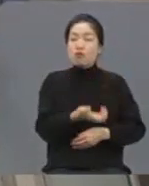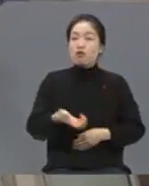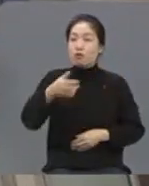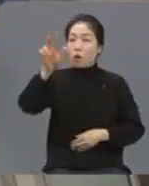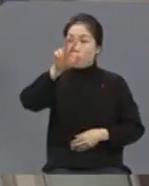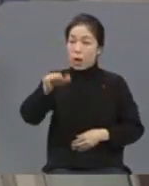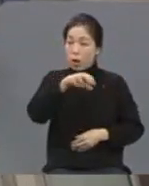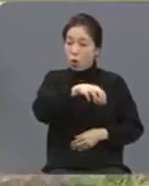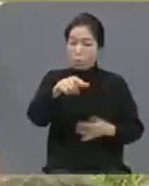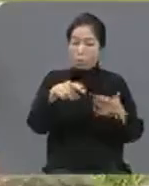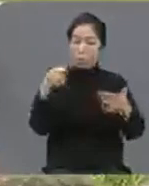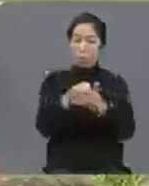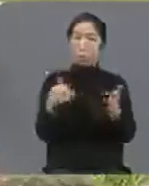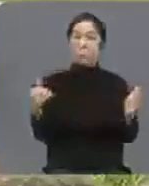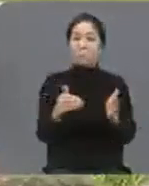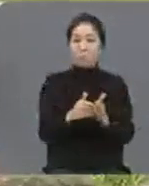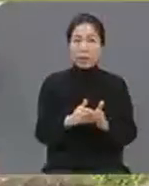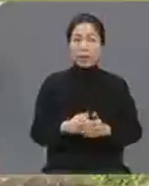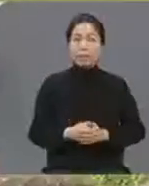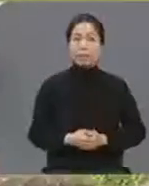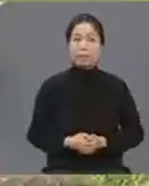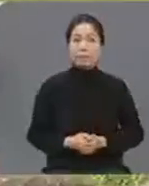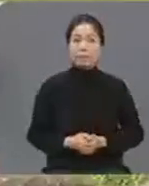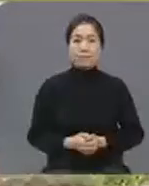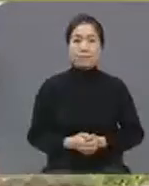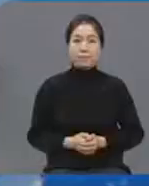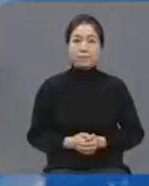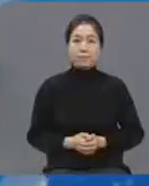대상지로 선정했습니다